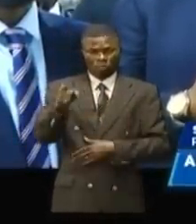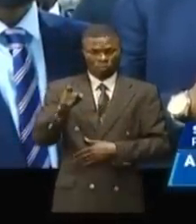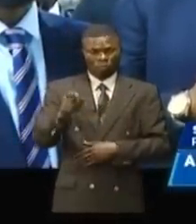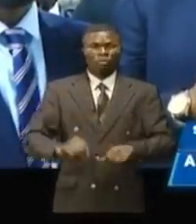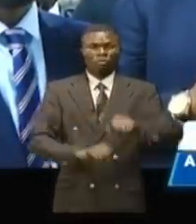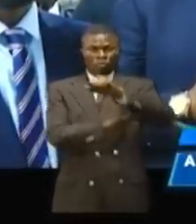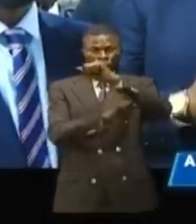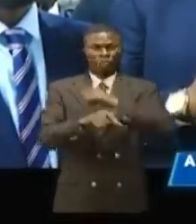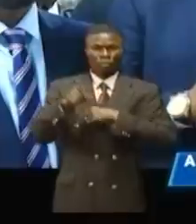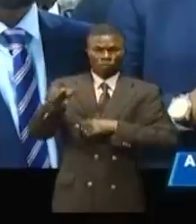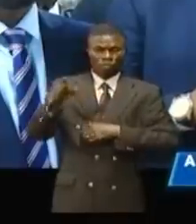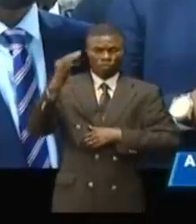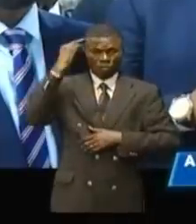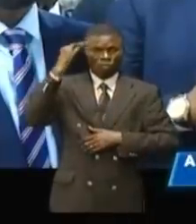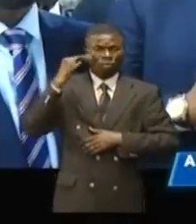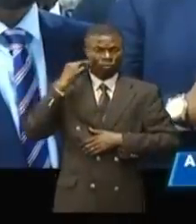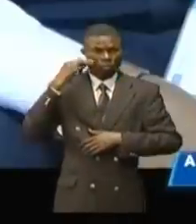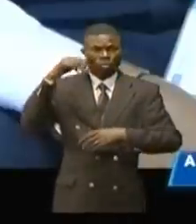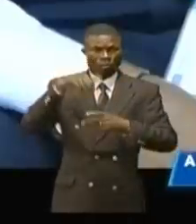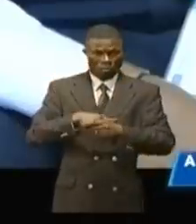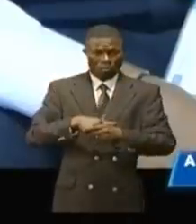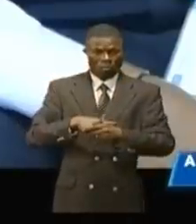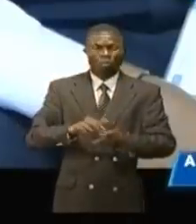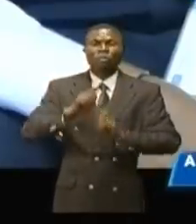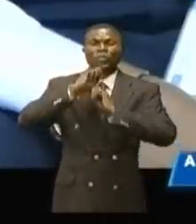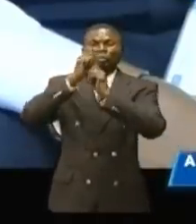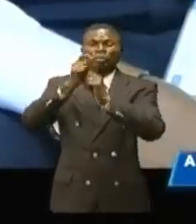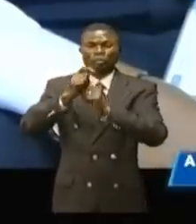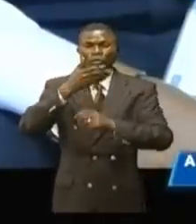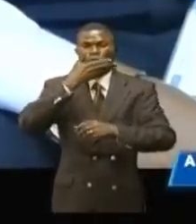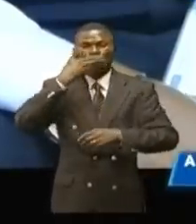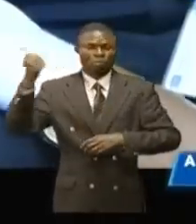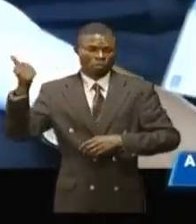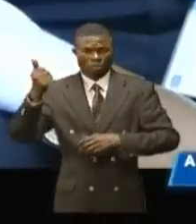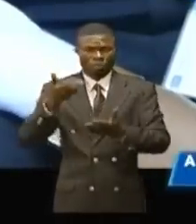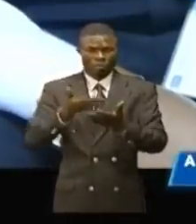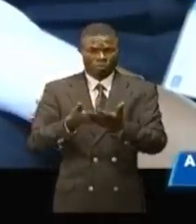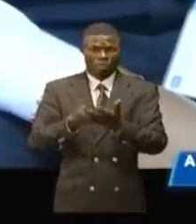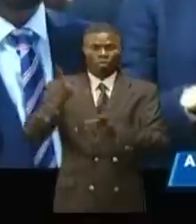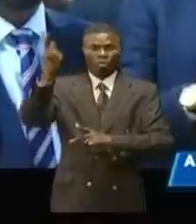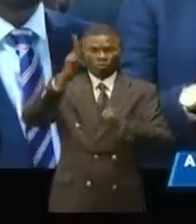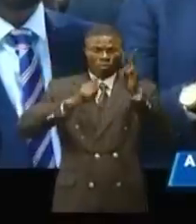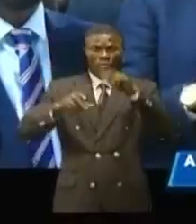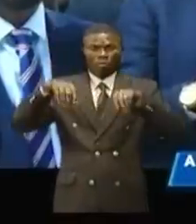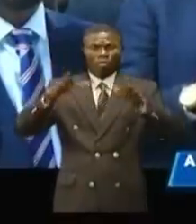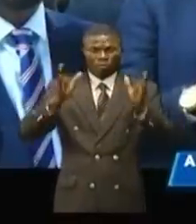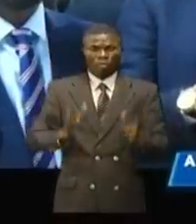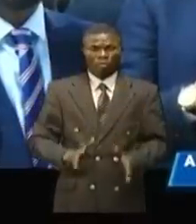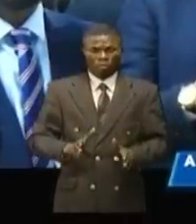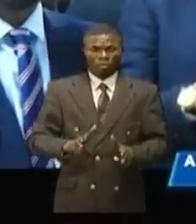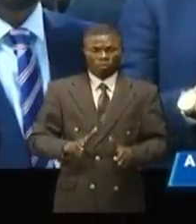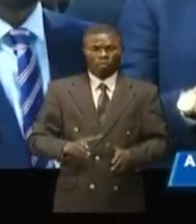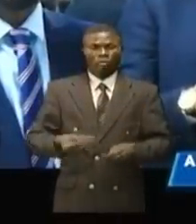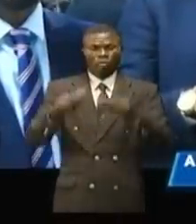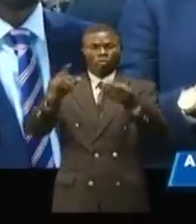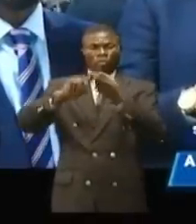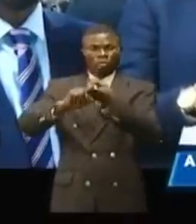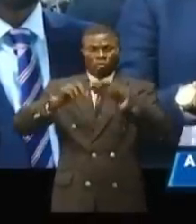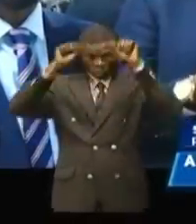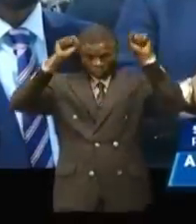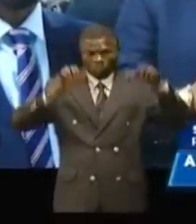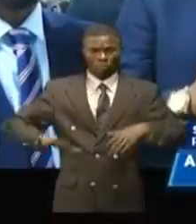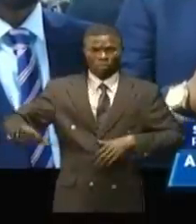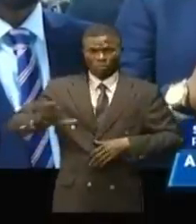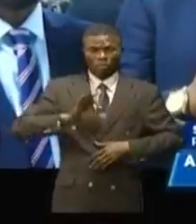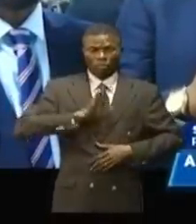soutenir à travers ses trophées Excellencia Prime. Et la population congolaise doit faire confiance au chef de l'État